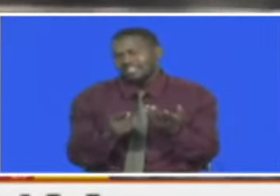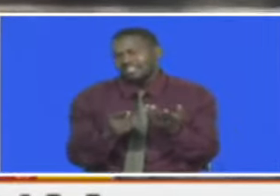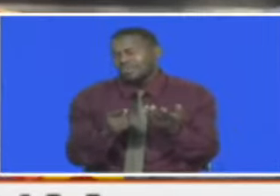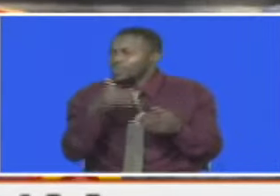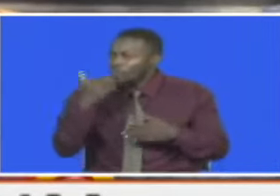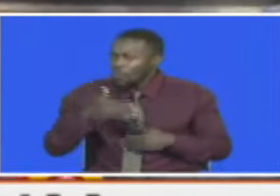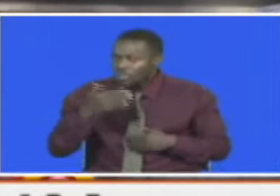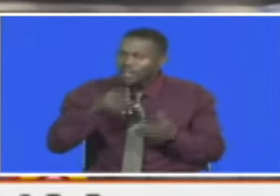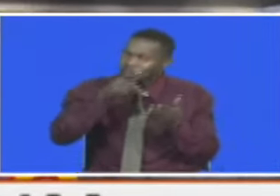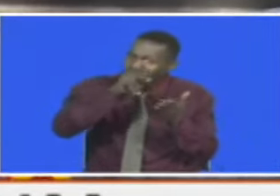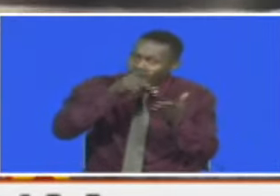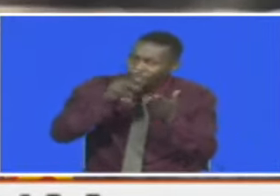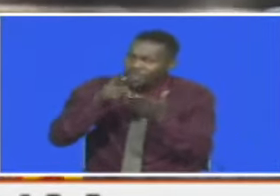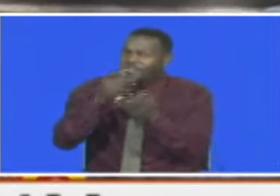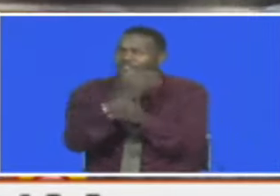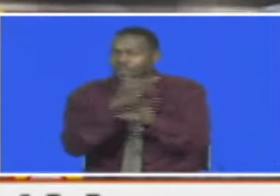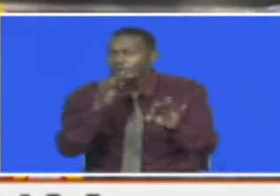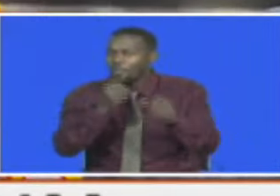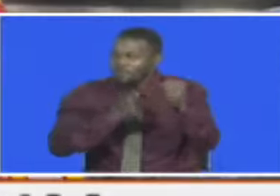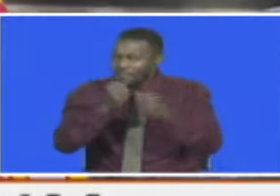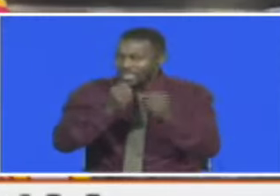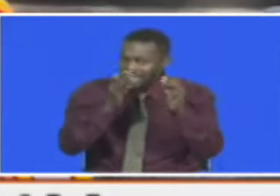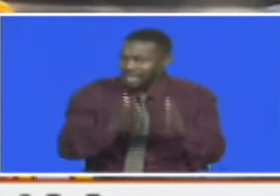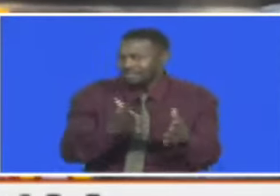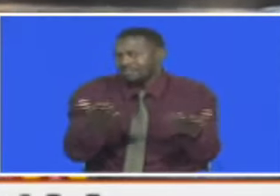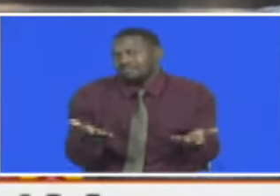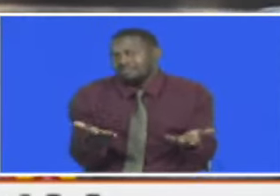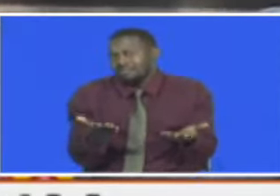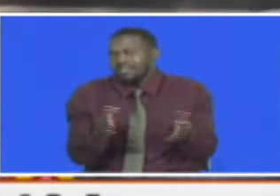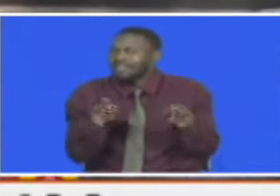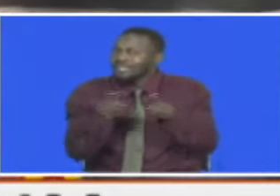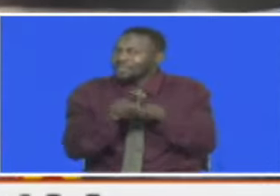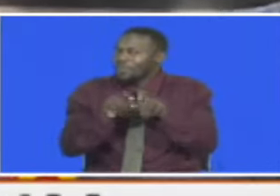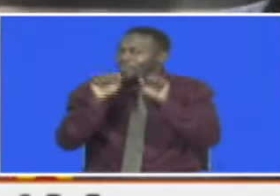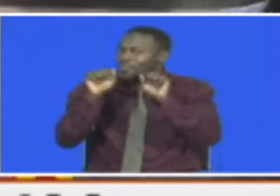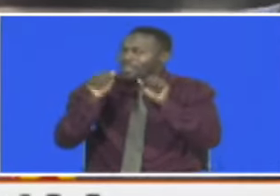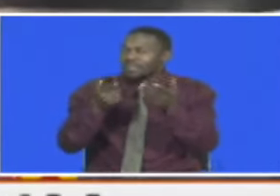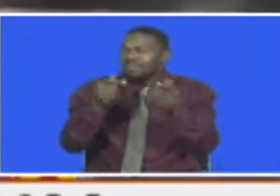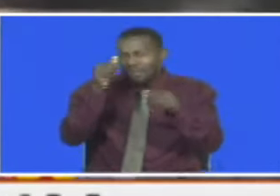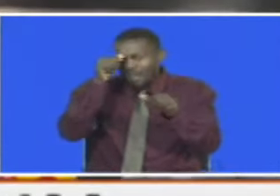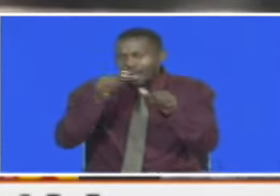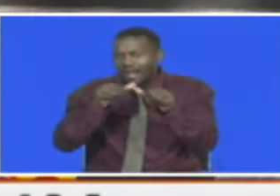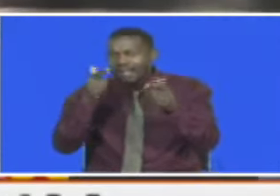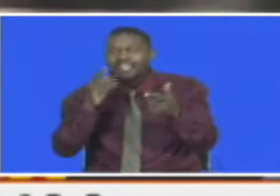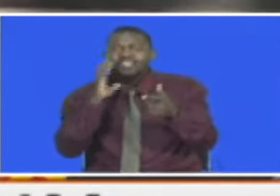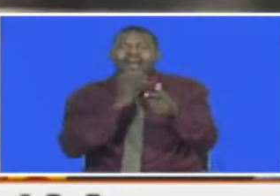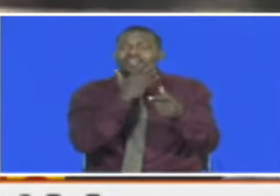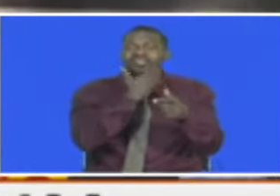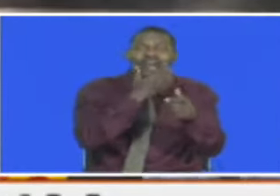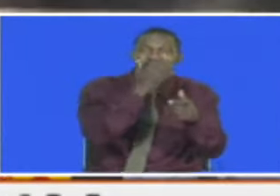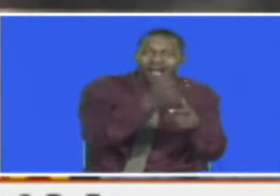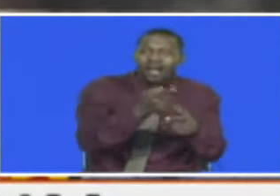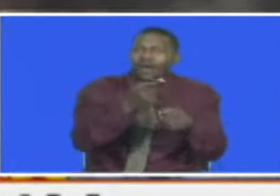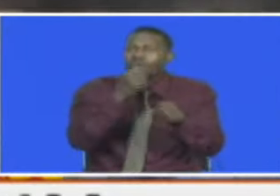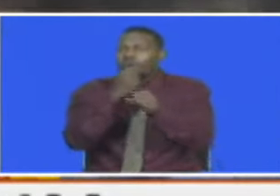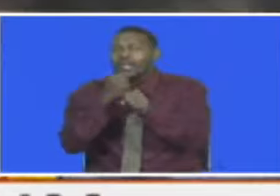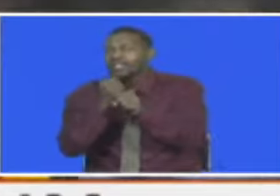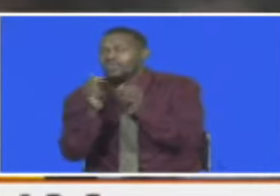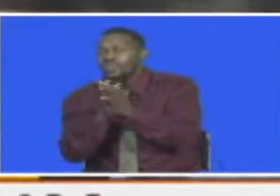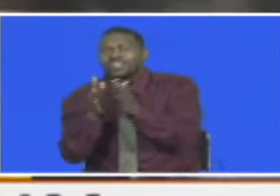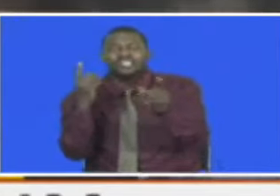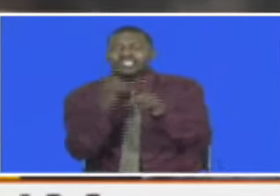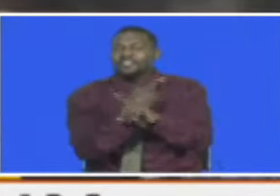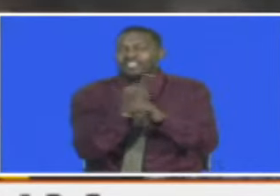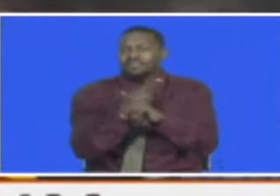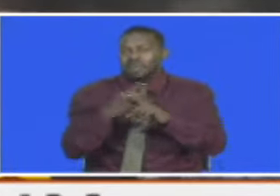wa nchi hii wako wazee wetu kina Bambaulo, ambao Kenyatta na wale wenzake walikuwa hawafanyi neno bila